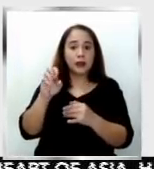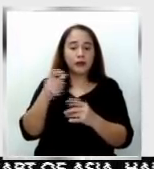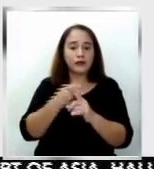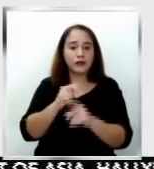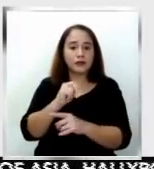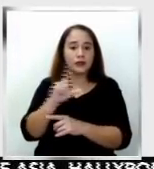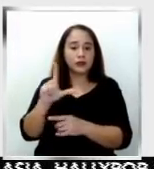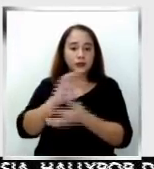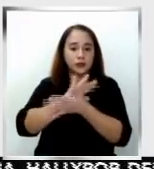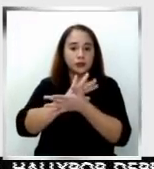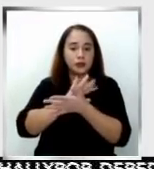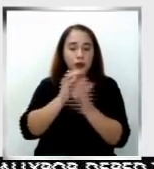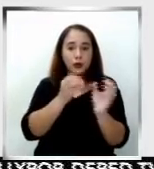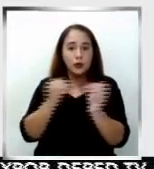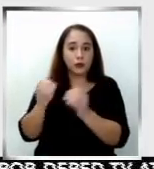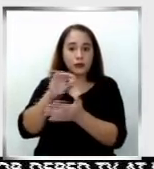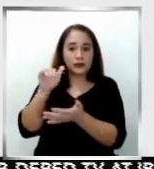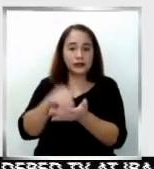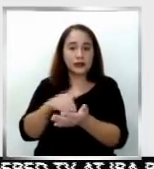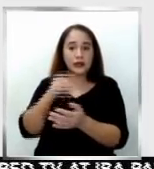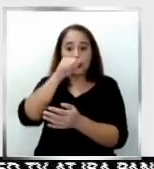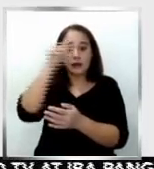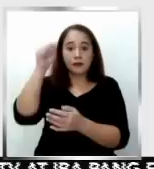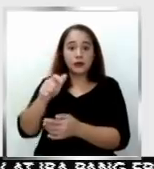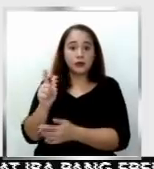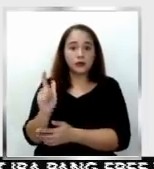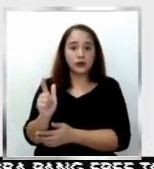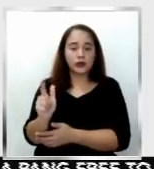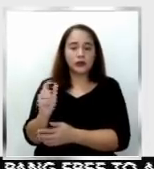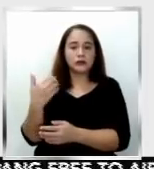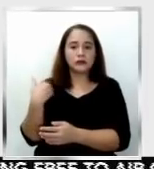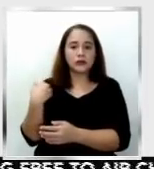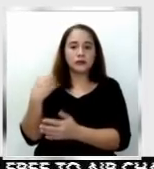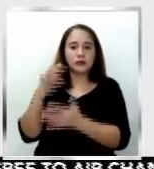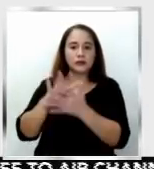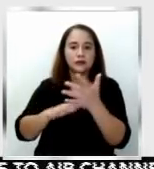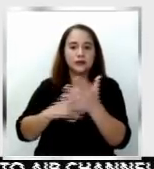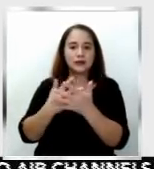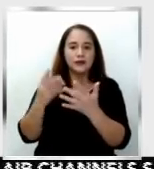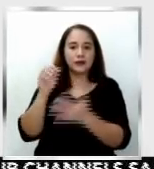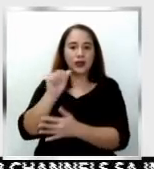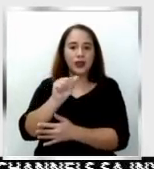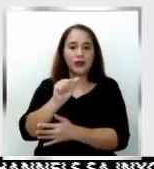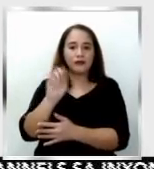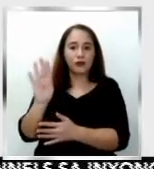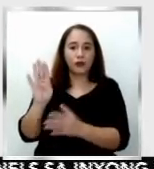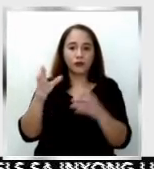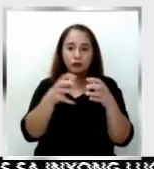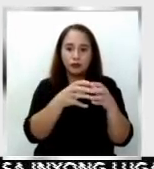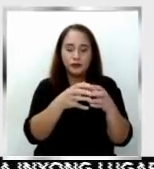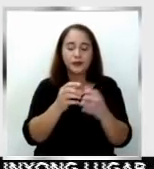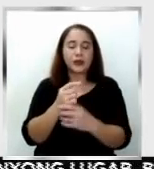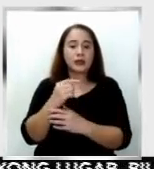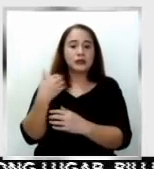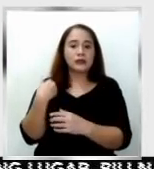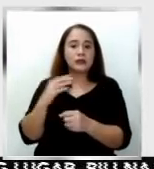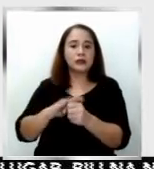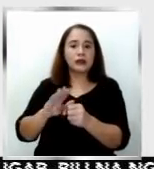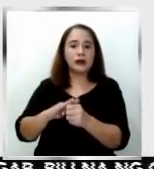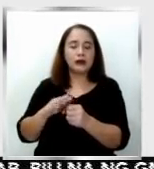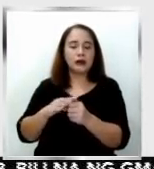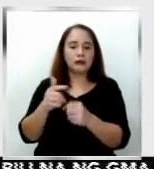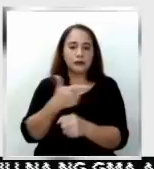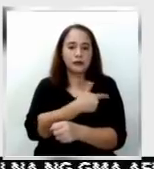COVID-19 Operation Center noong April 20, wala pang schedule para sa A4 category. Hindi pa raw sapat ang bakuna para sa